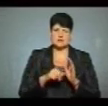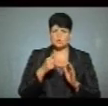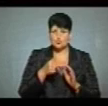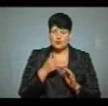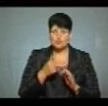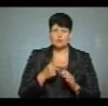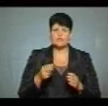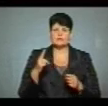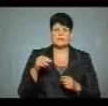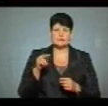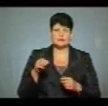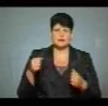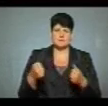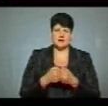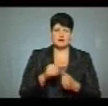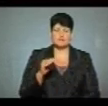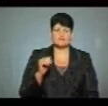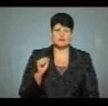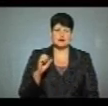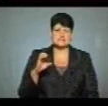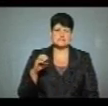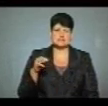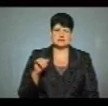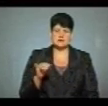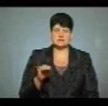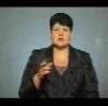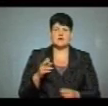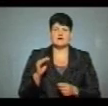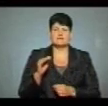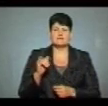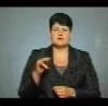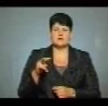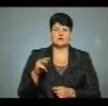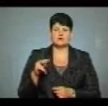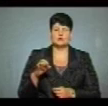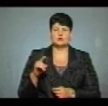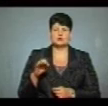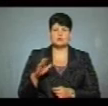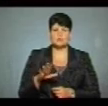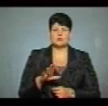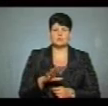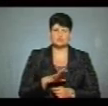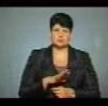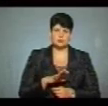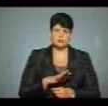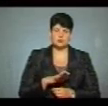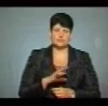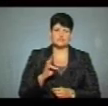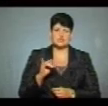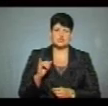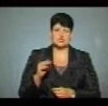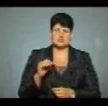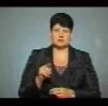в дорожньо-транспортній пригоді у Фастові на Київщині. Протоієрей Віталій Філозов був настоятелем у Преображенському соборі у Ніжині,